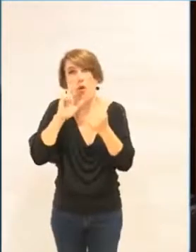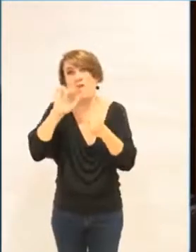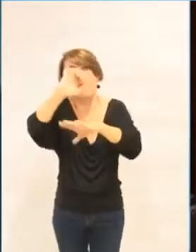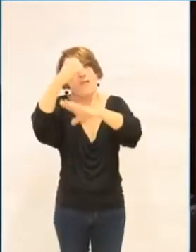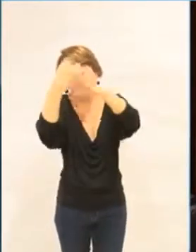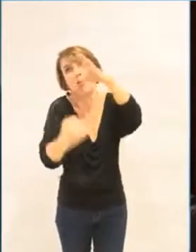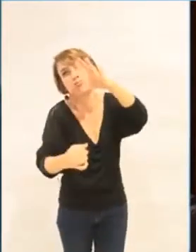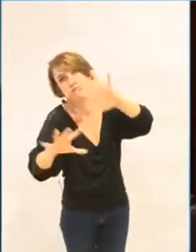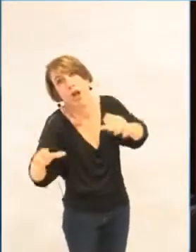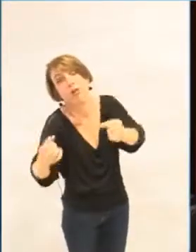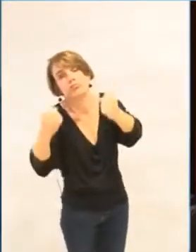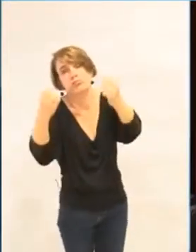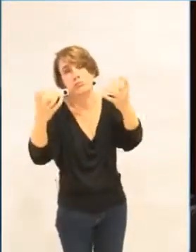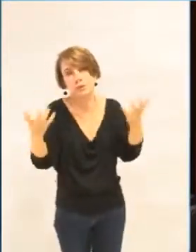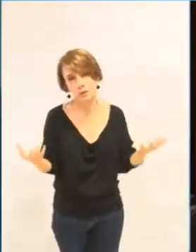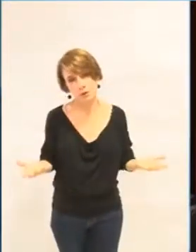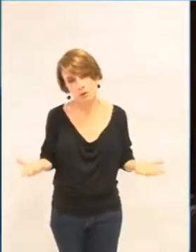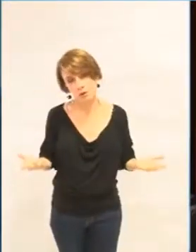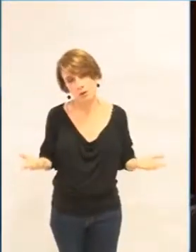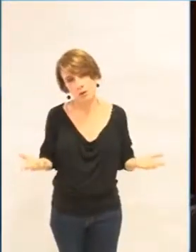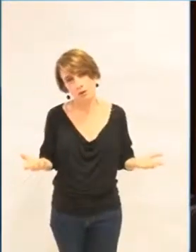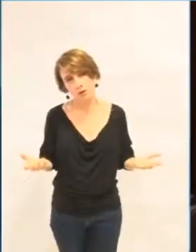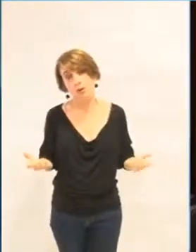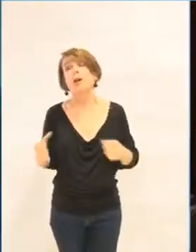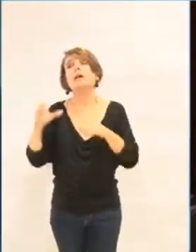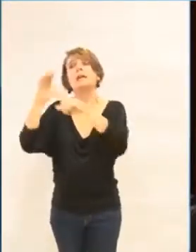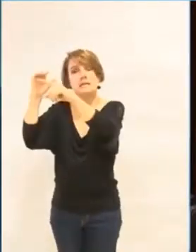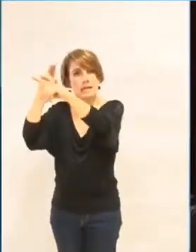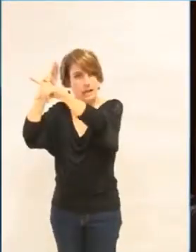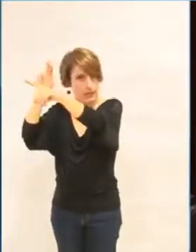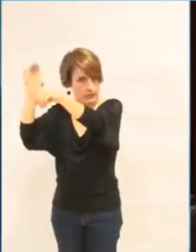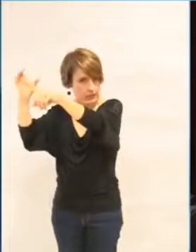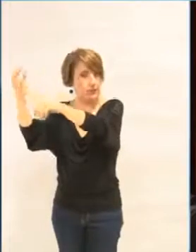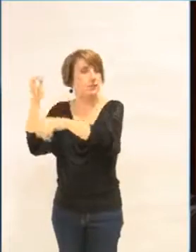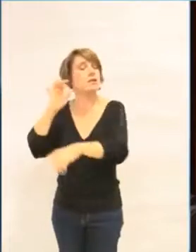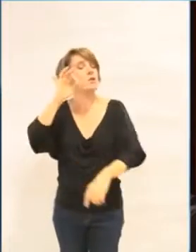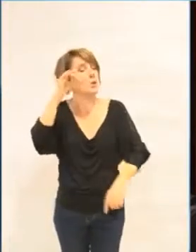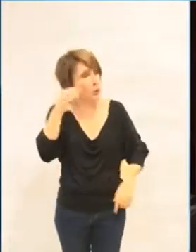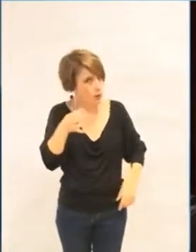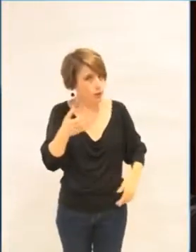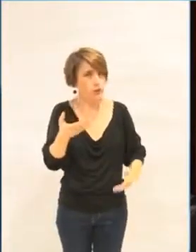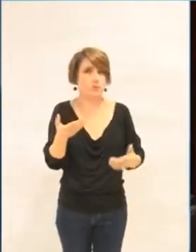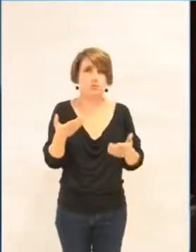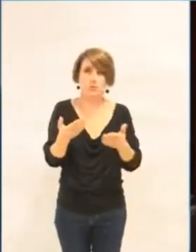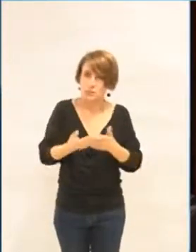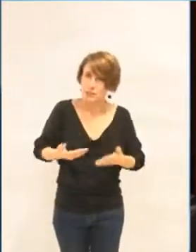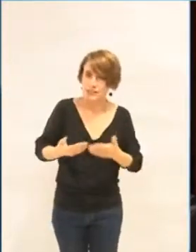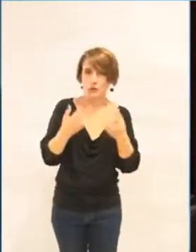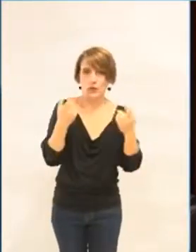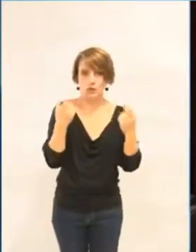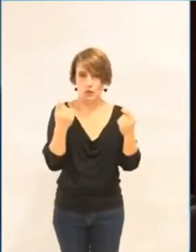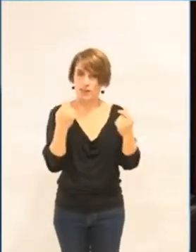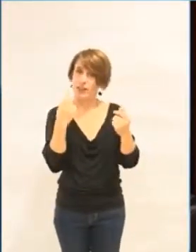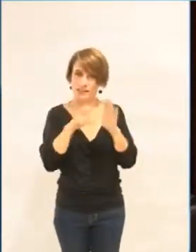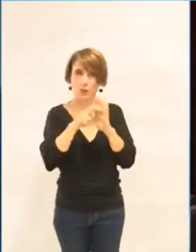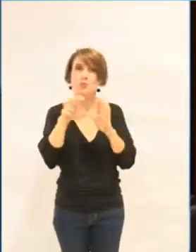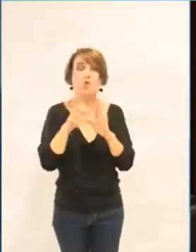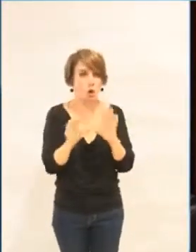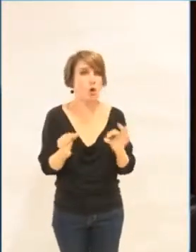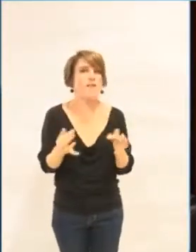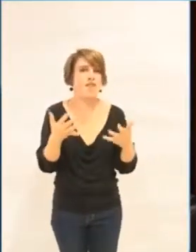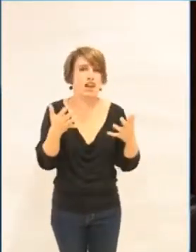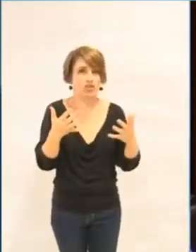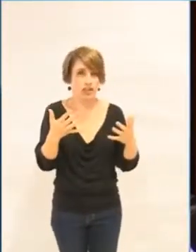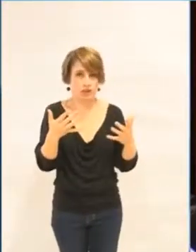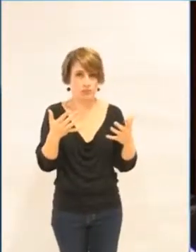La Chambre évoque en effet bien une situation financière de la commune dont la fragilité est récurrente, avec un niveau de